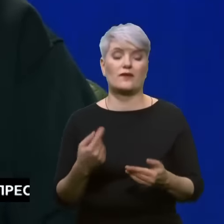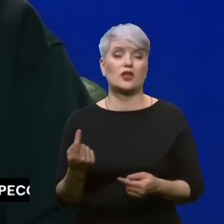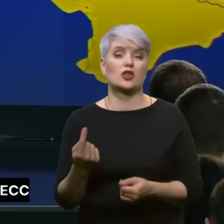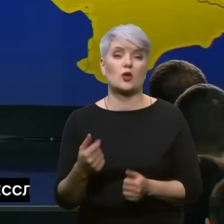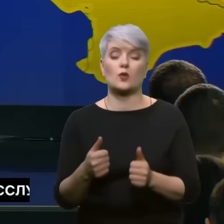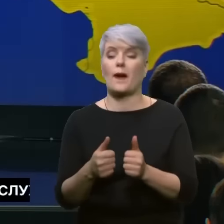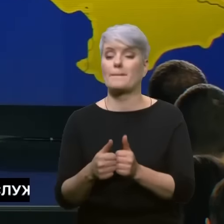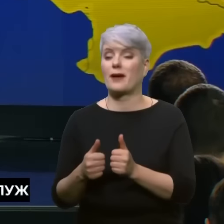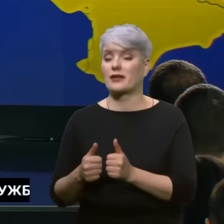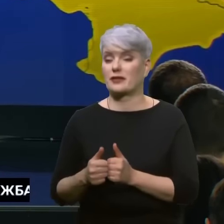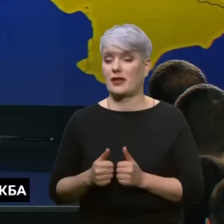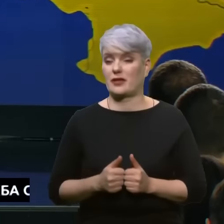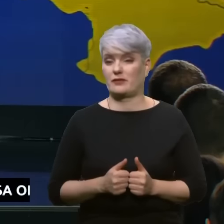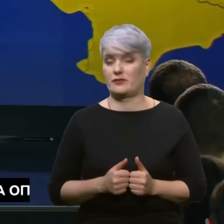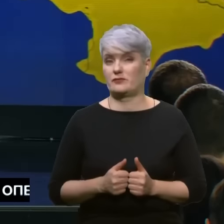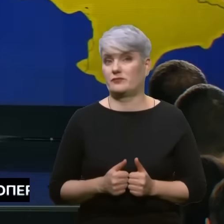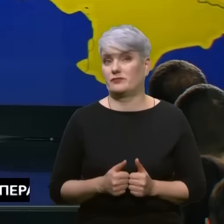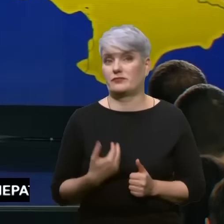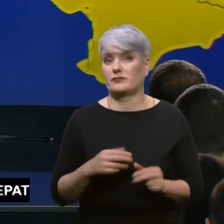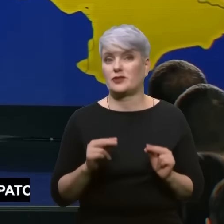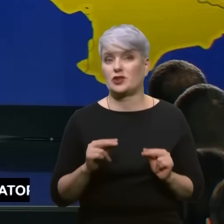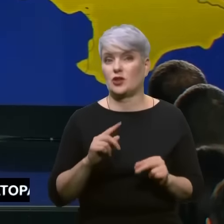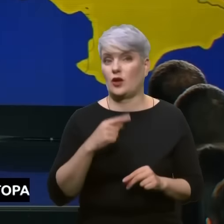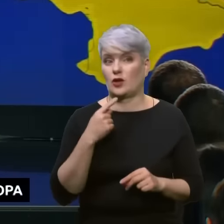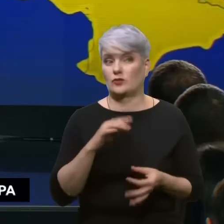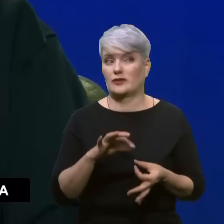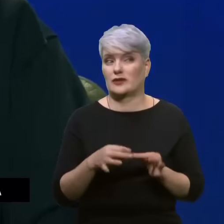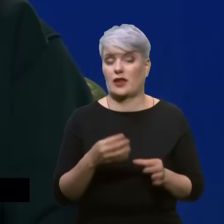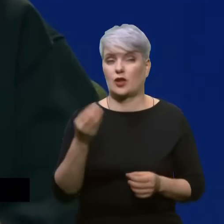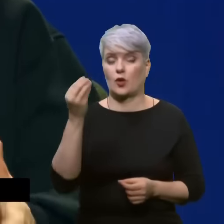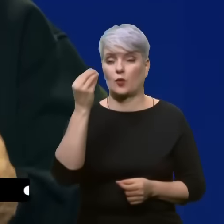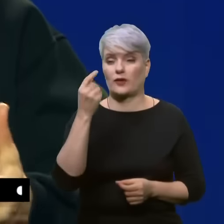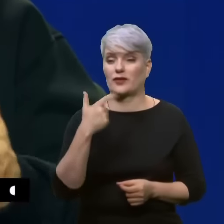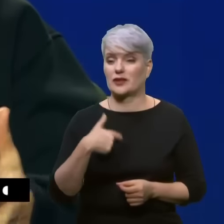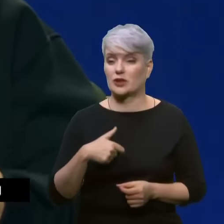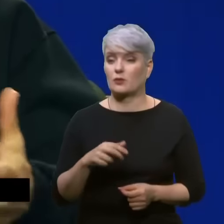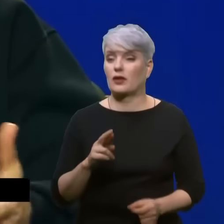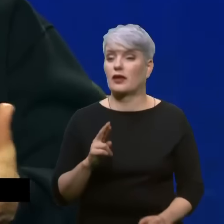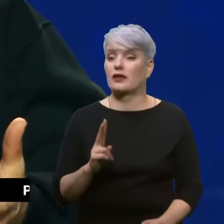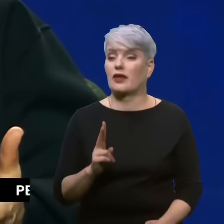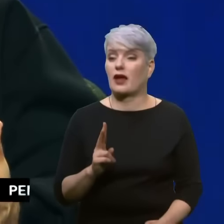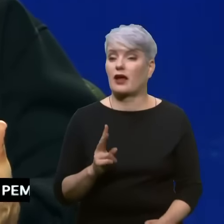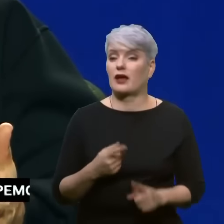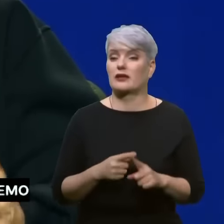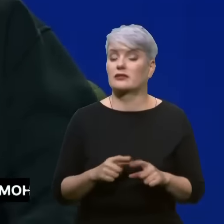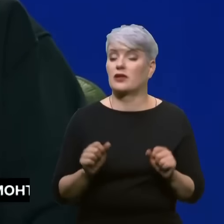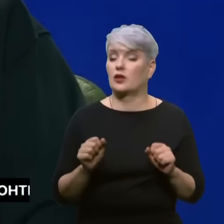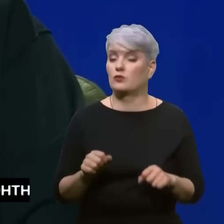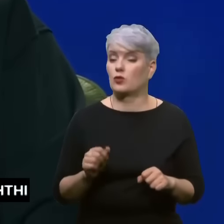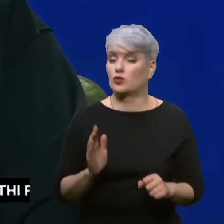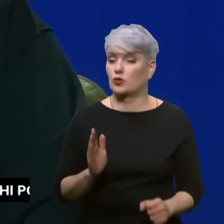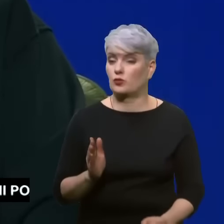партнерів. І я, чесно кажучи, дуже складно уявити собі, як це може бути.